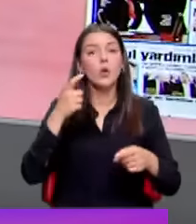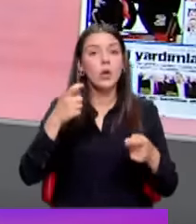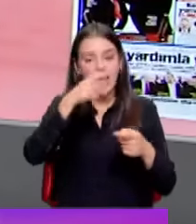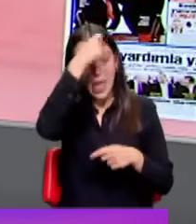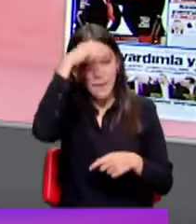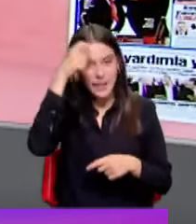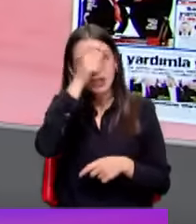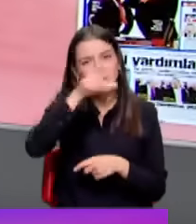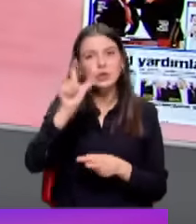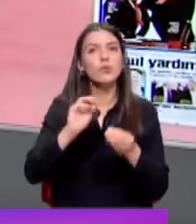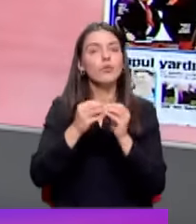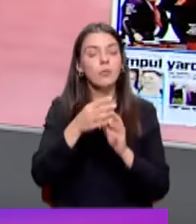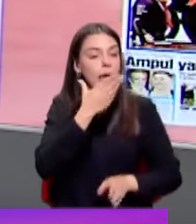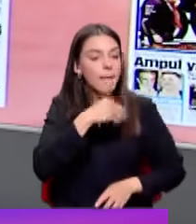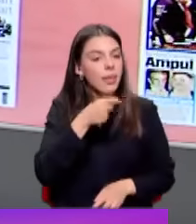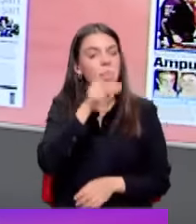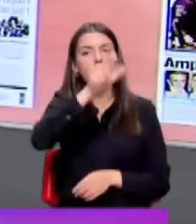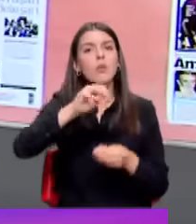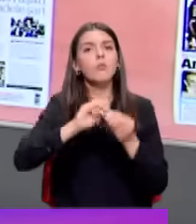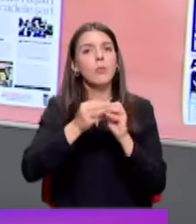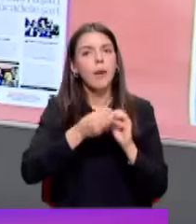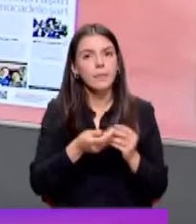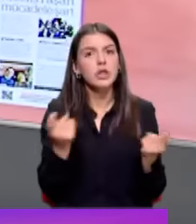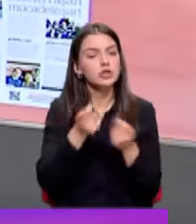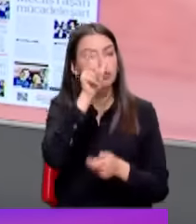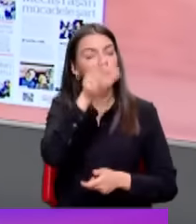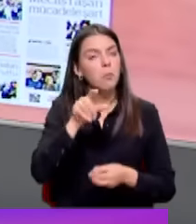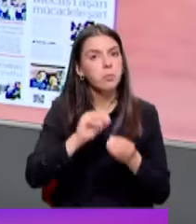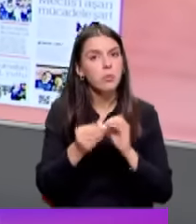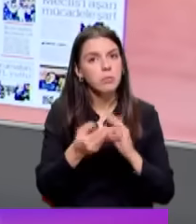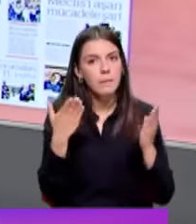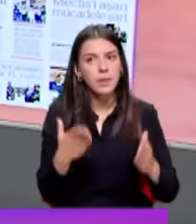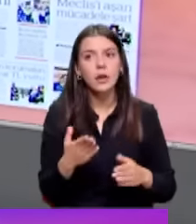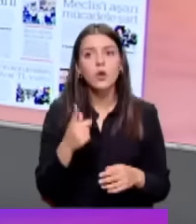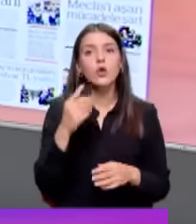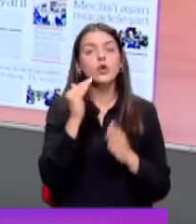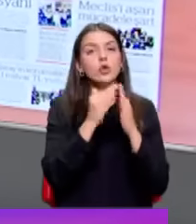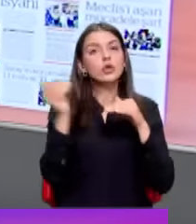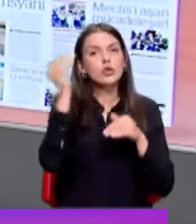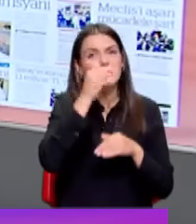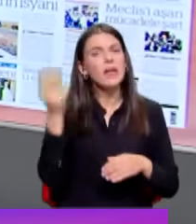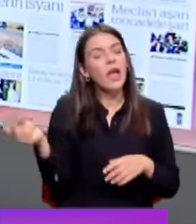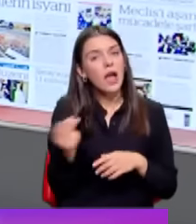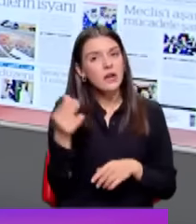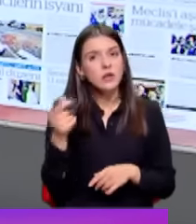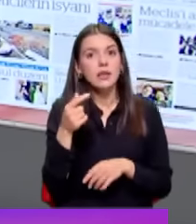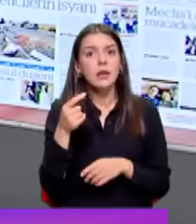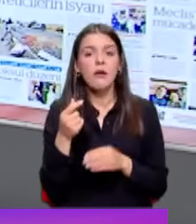emekçinin sorunlarına, emeklinin sorunlarına, yüksek enflasyona, mültecilere çare yok.